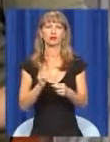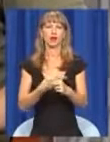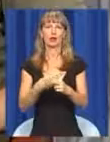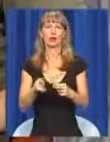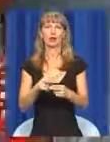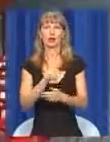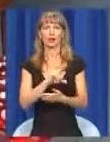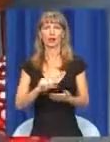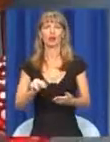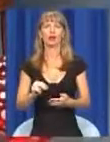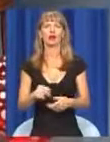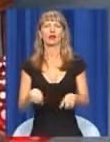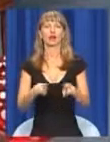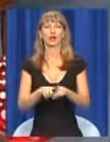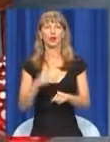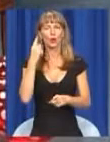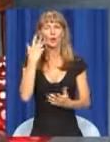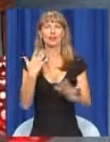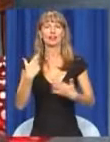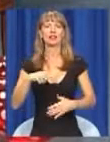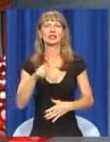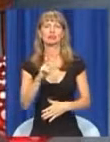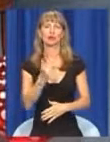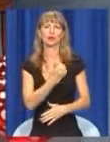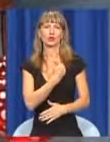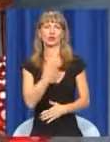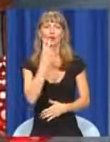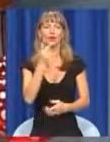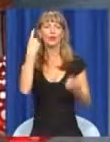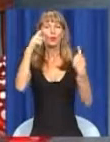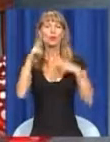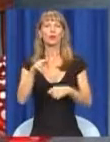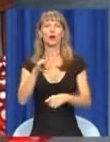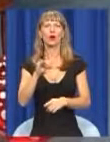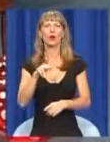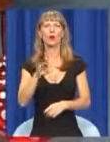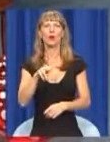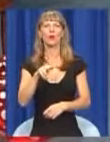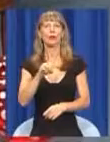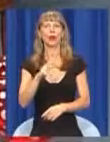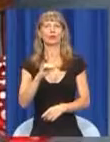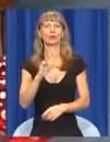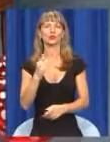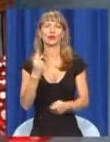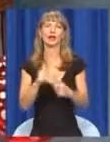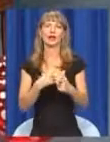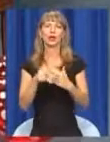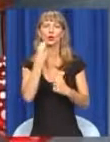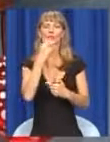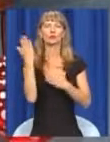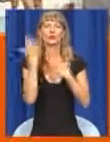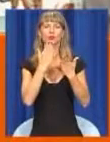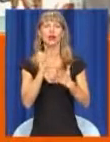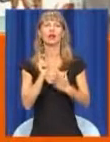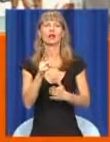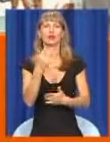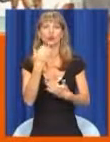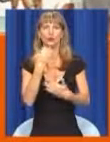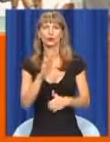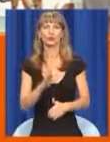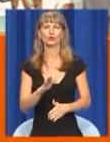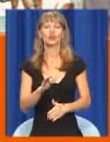казки. Отак от навіть уяви собі. Ти б хотіла подивитися мультик про попелюшку? Так. Чи краще почитати, як тобі більше до душі? Я